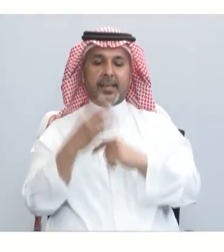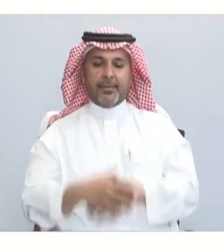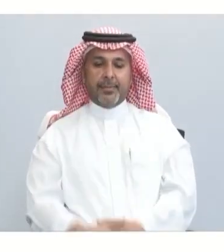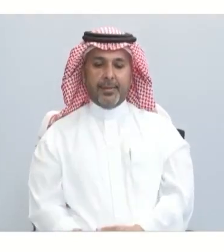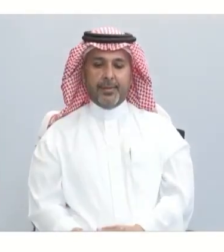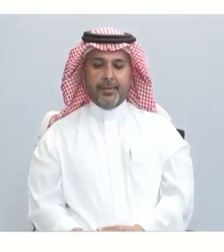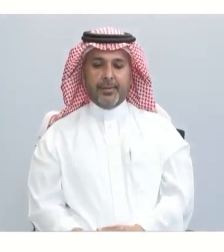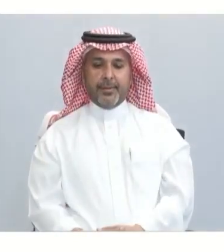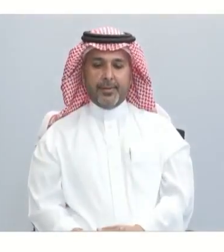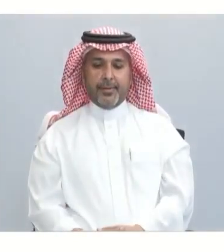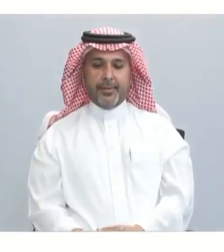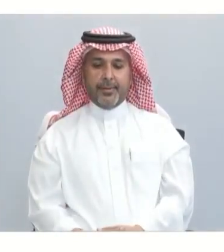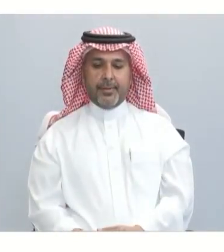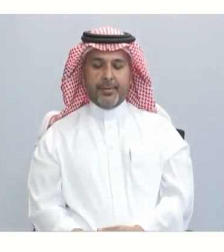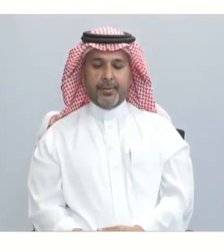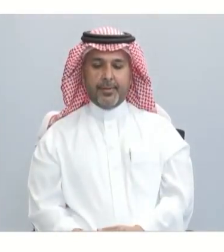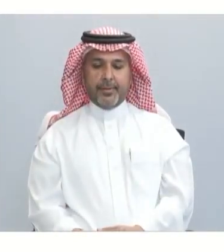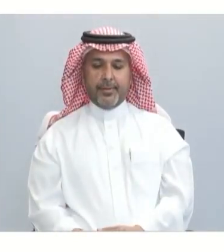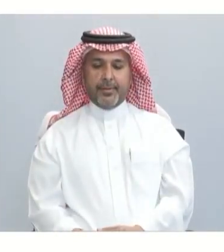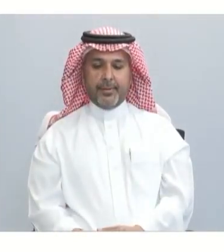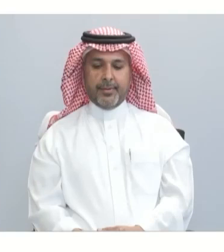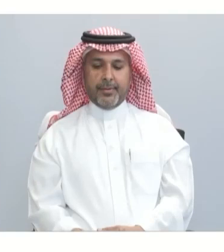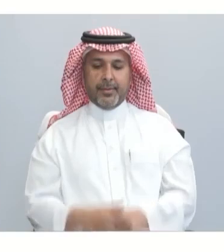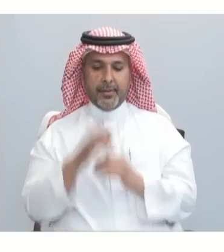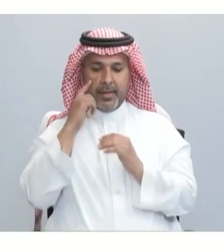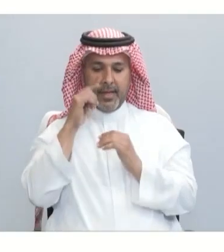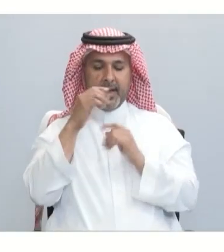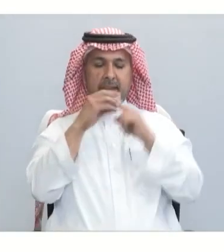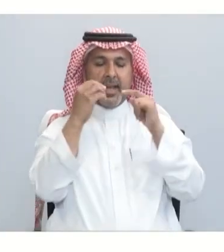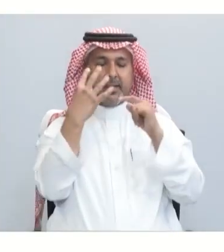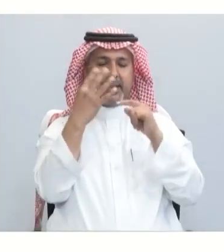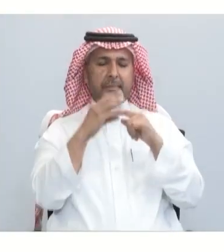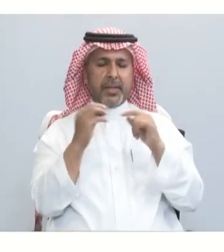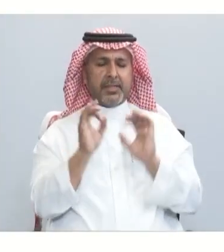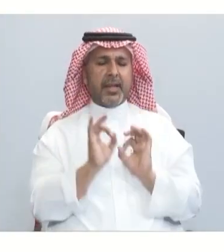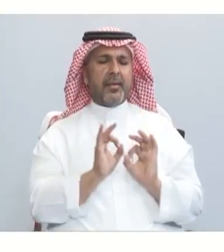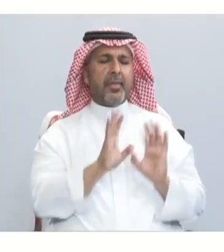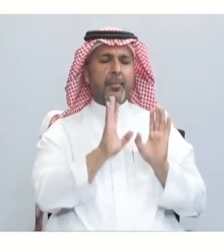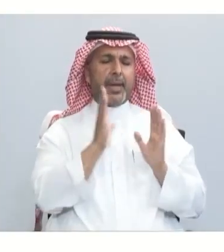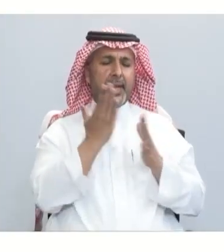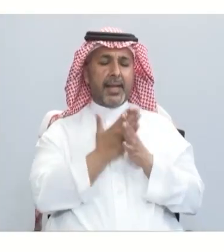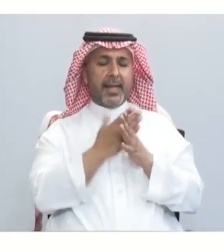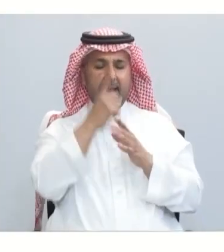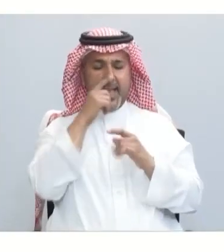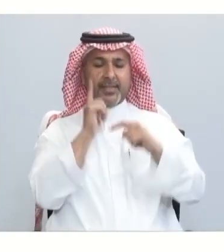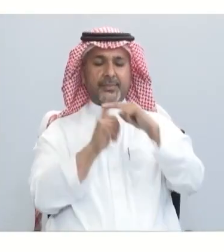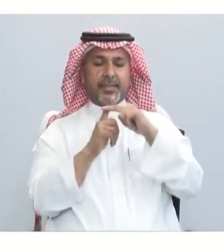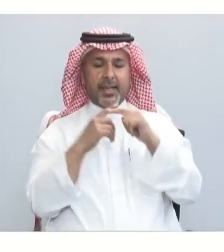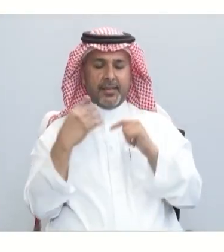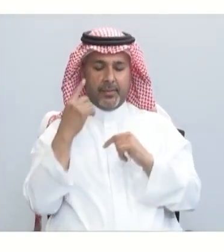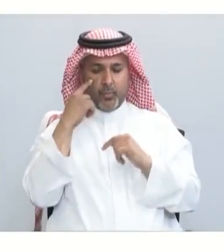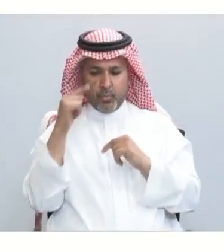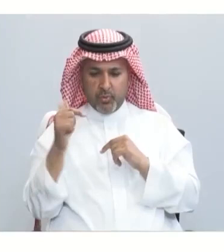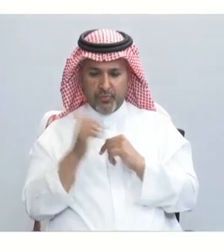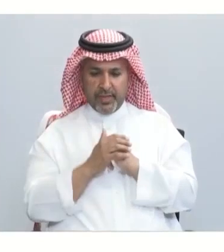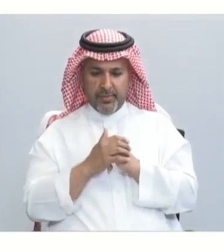عندي اكس زائد ا اكس زائد ا طبعا هنا اكس ناقص ا اك ناص ا هذ خلاص خيار ملغيين طيب تبقى